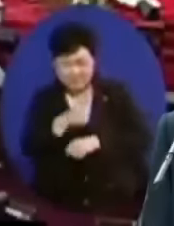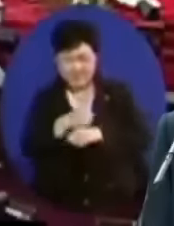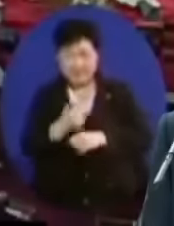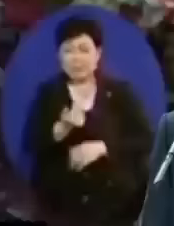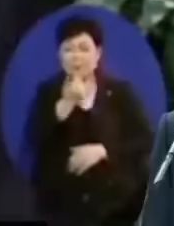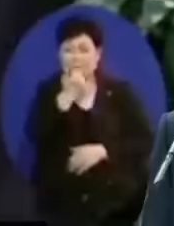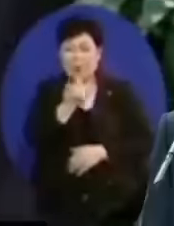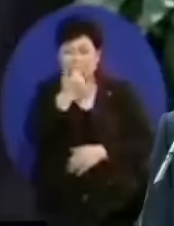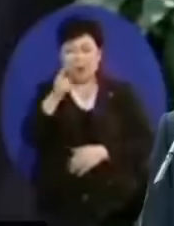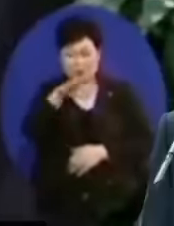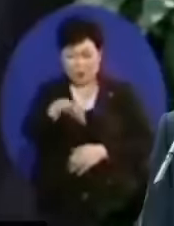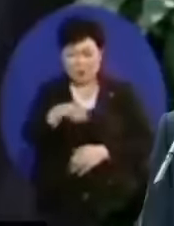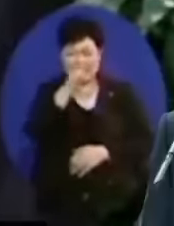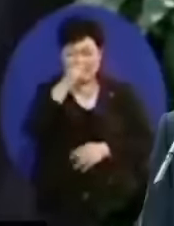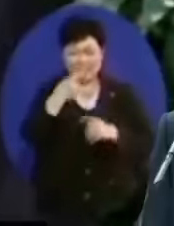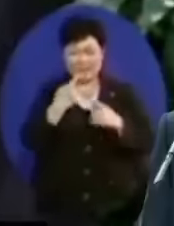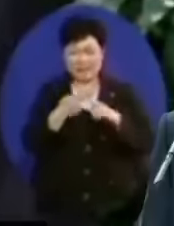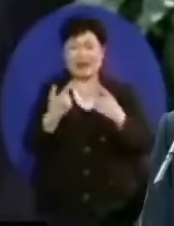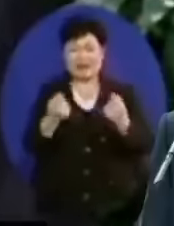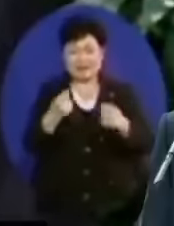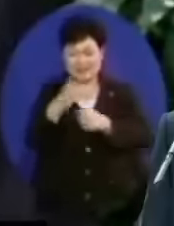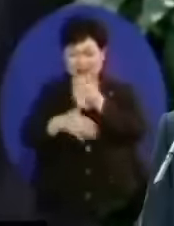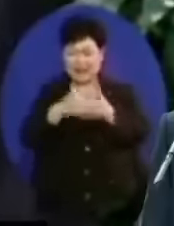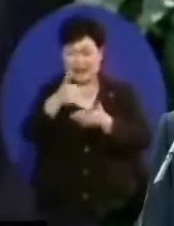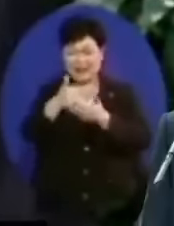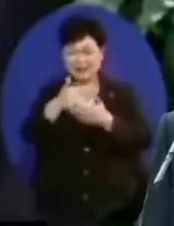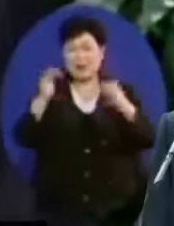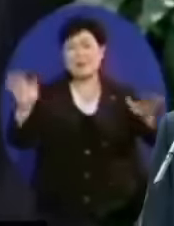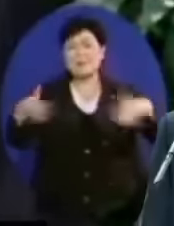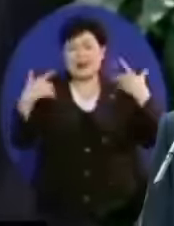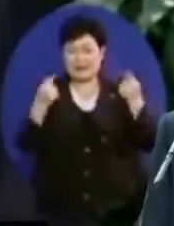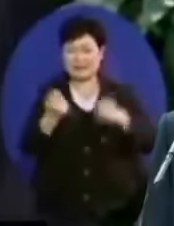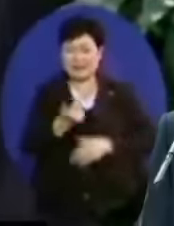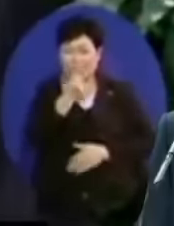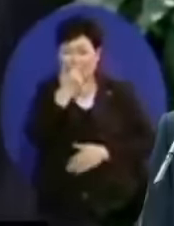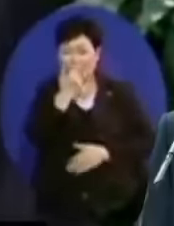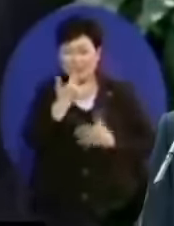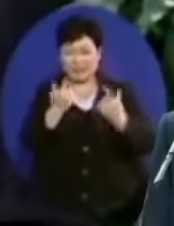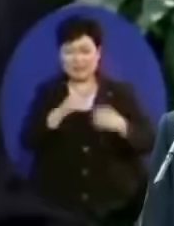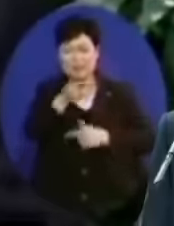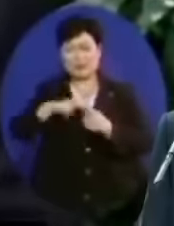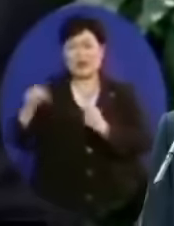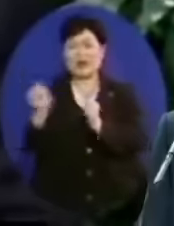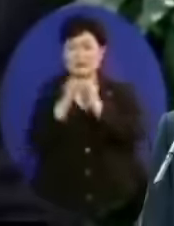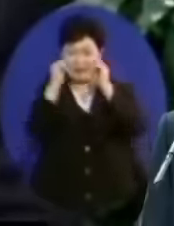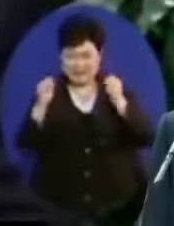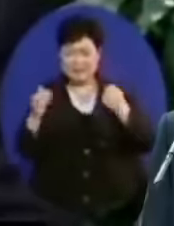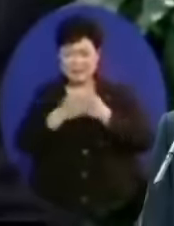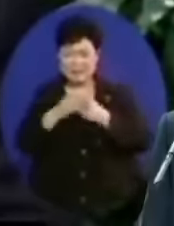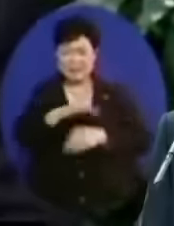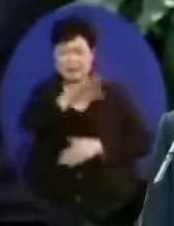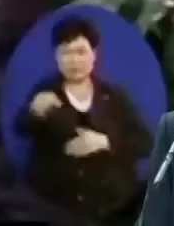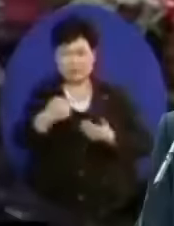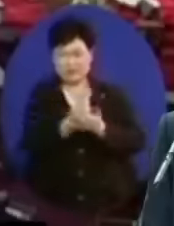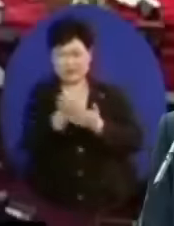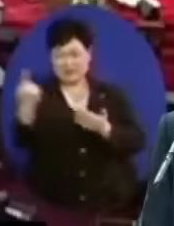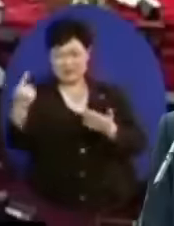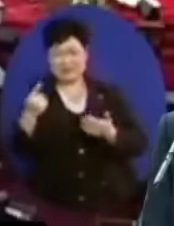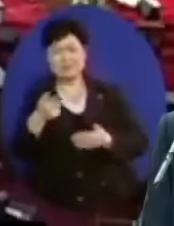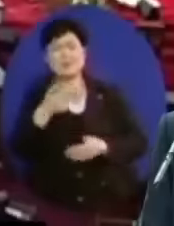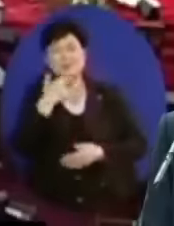공기가 어느 곳에나 있는 것처럼 하나님은 바람처럼 공기처럼 우리와 같이 계시기 때문에 우리를 떠나지 않습니다.